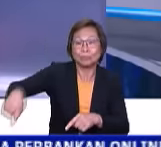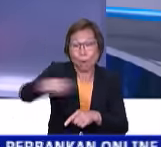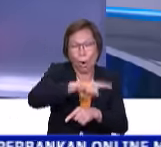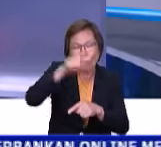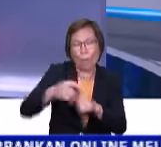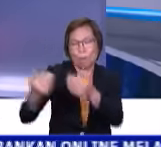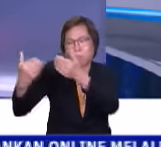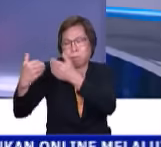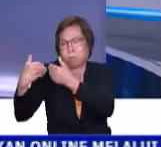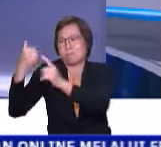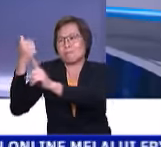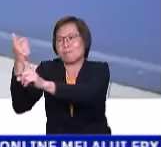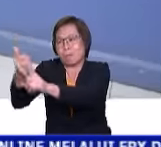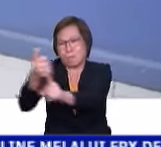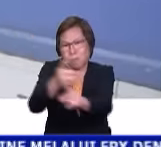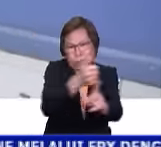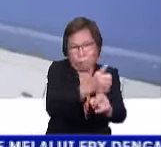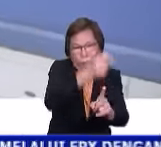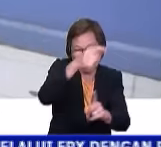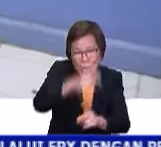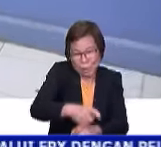peranan masing-masing.